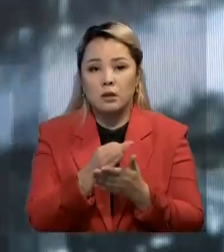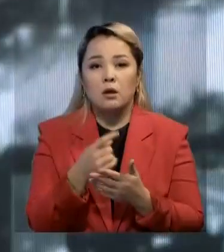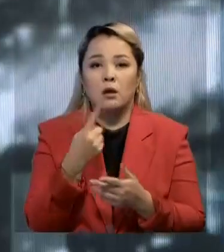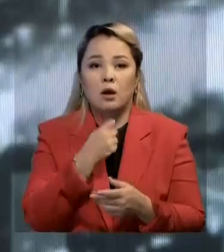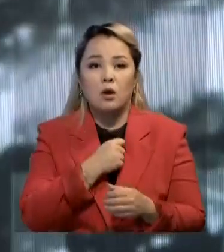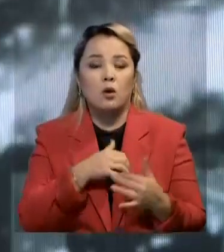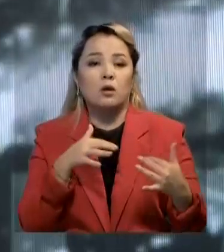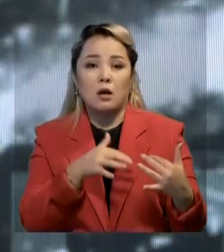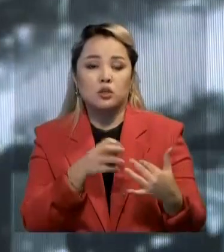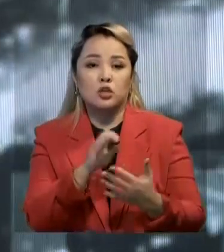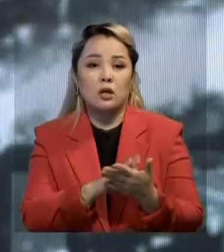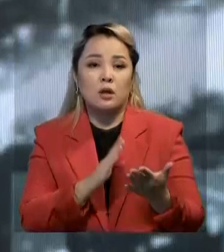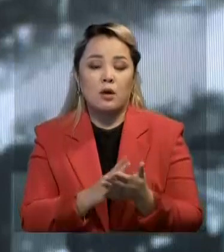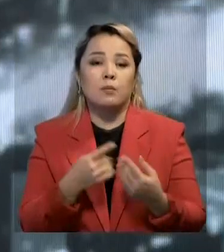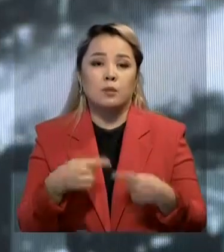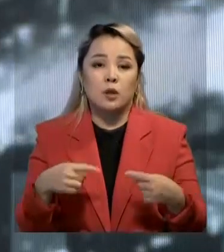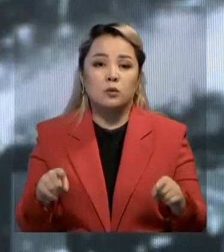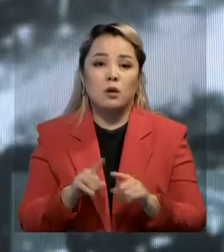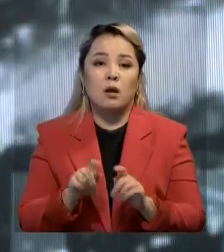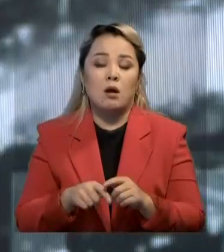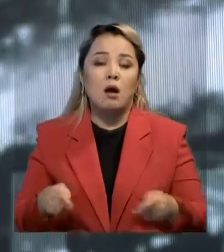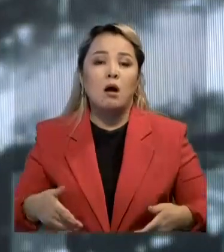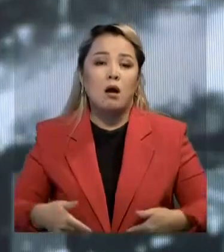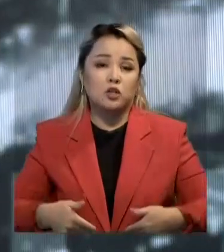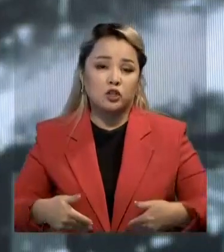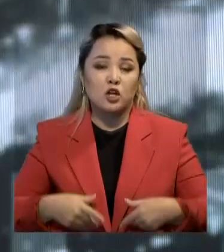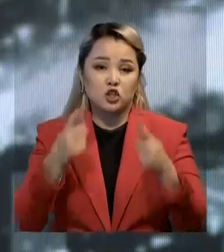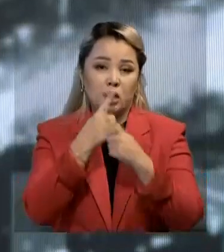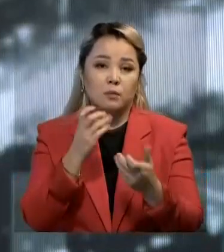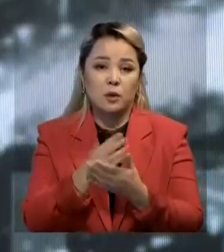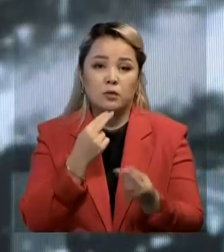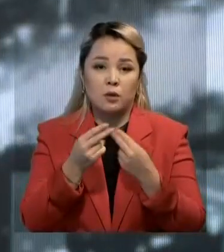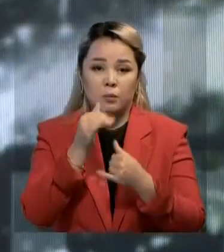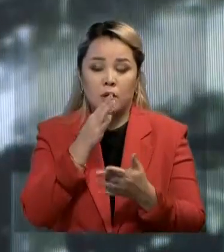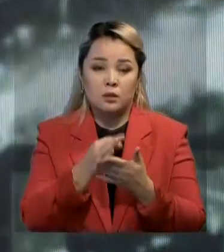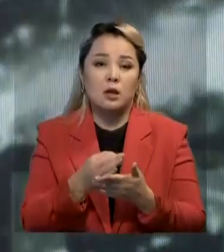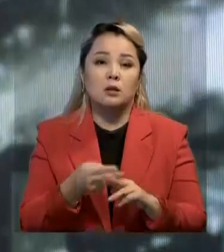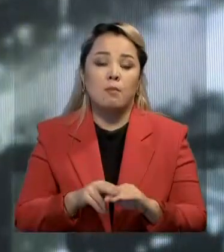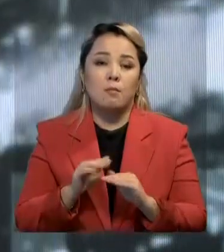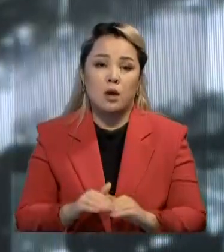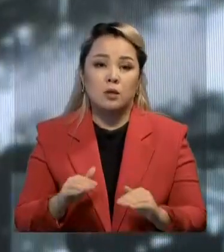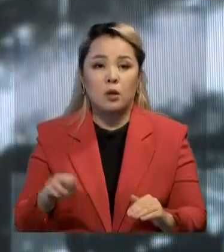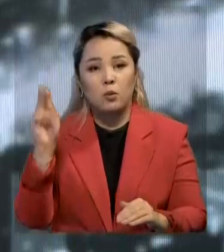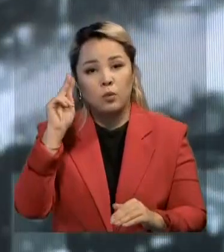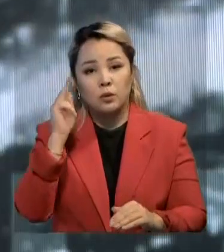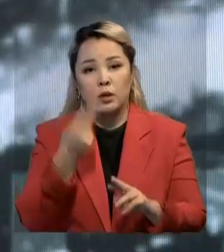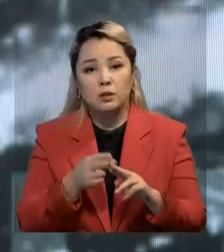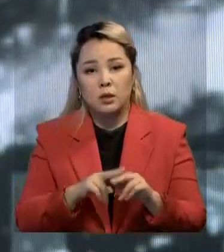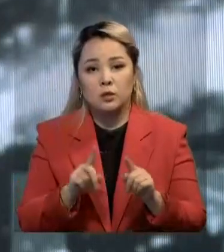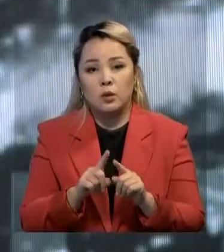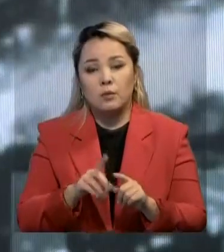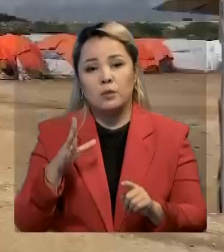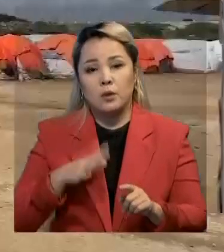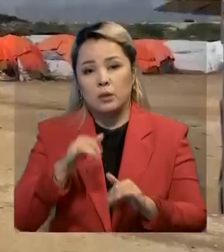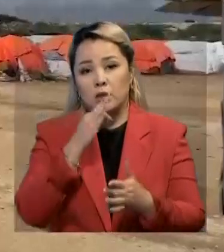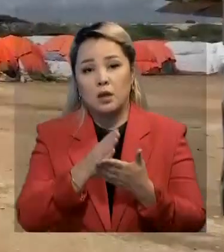қарулы қақтығыс жалғасып жатса, енді басқасын аштық жайлаған. Сондықтан жейтін нан табалмай отырған балалардың оқу туралы ойлайтын мұршасы